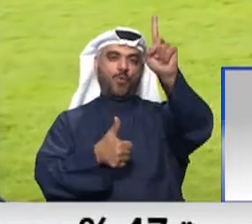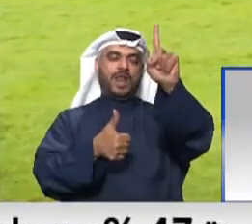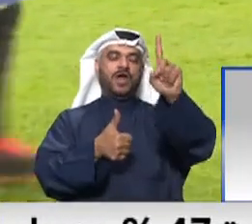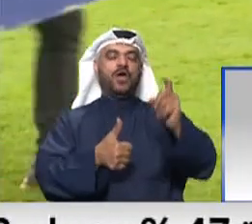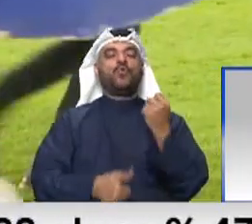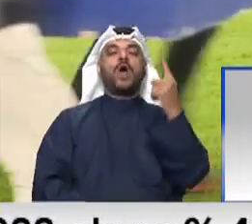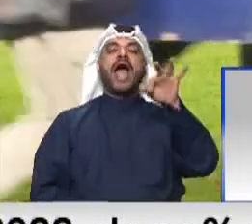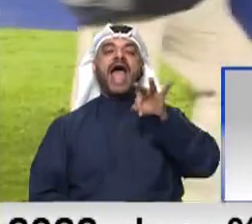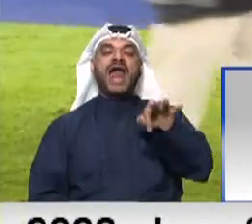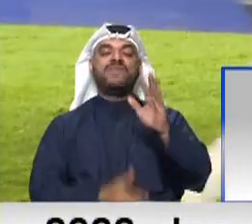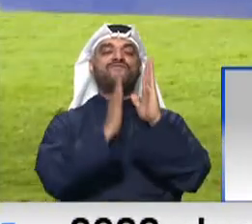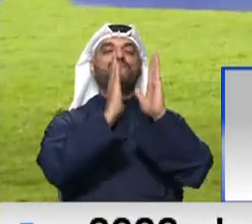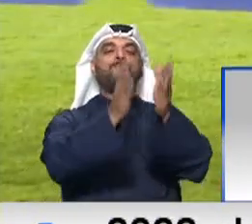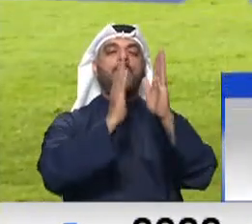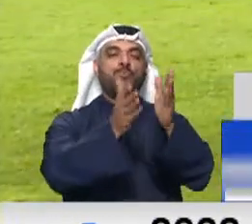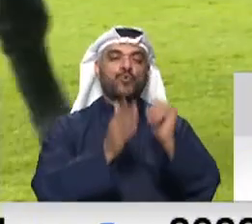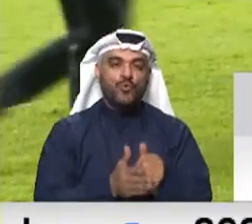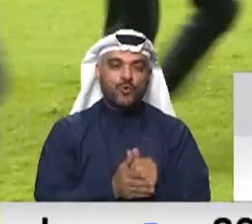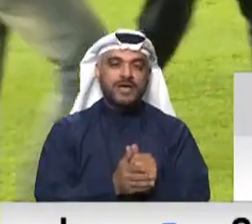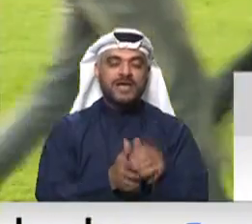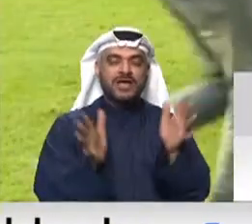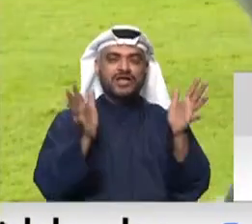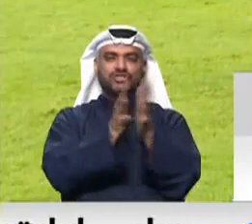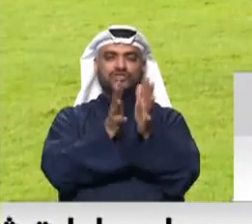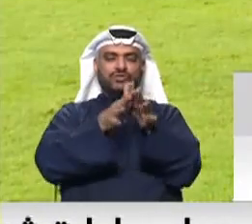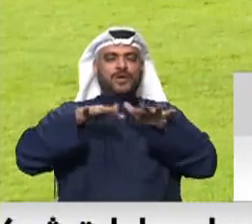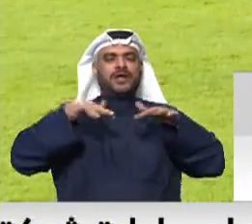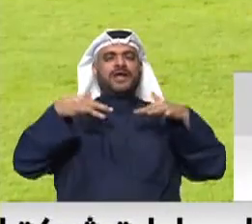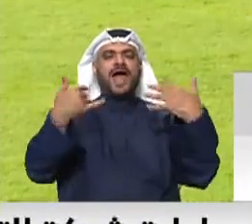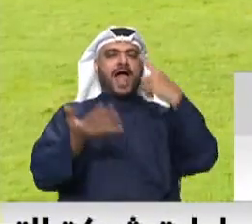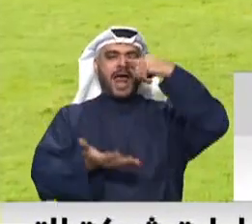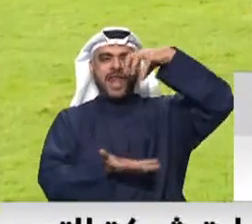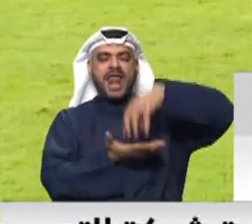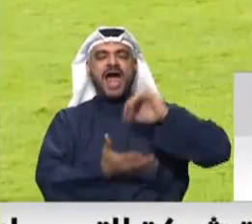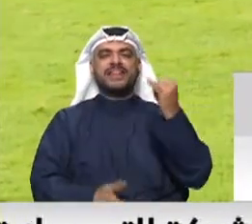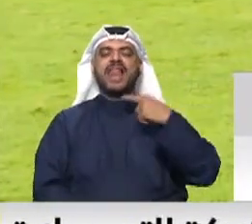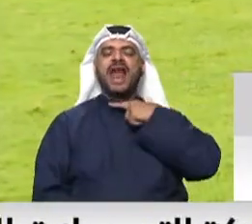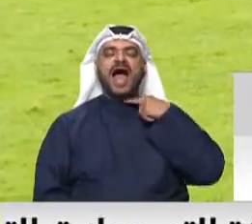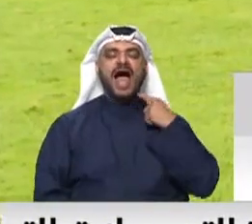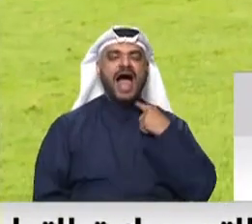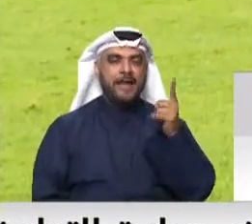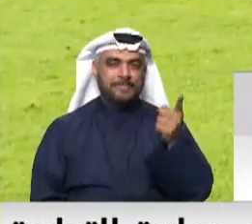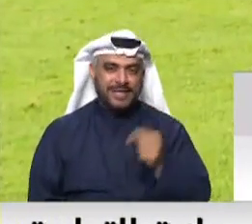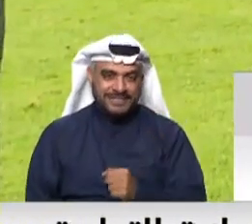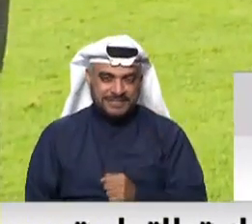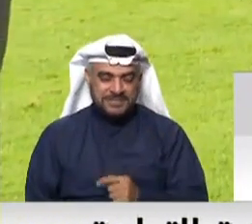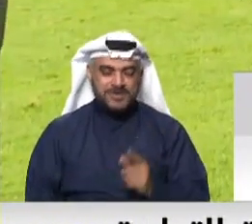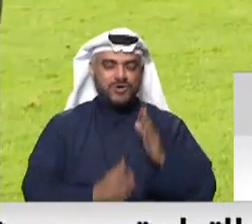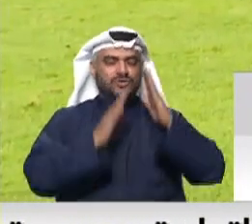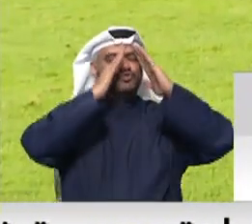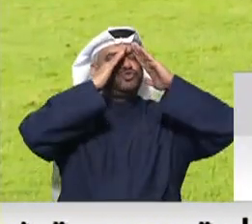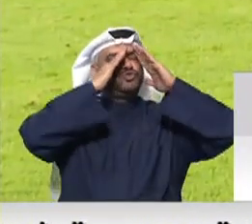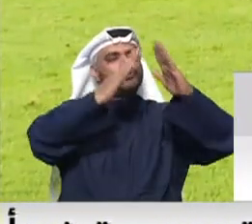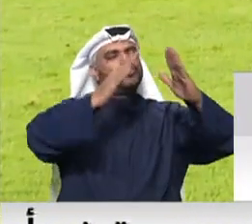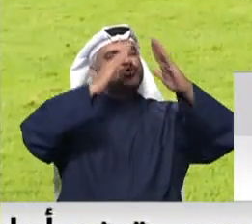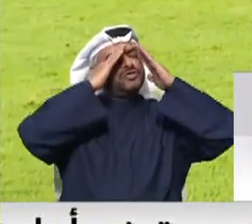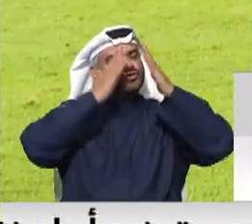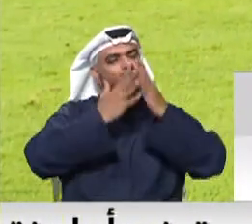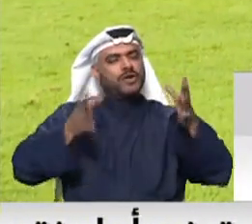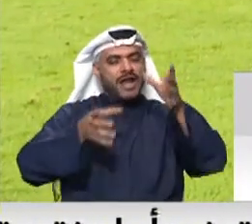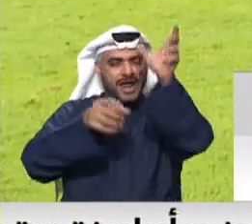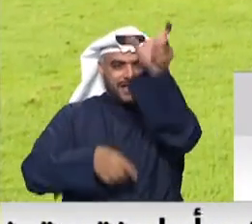العربي، وأشكر اللاعبين الأبطال على المجهود اللي بذلوه واللي توج بالبطولة رقم 9، بطولة